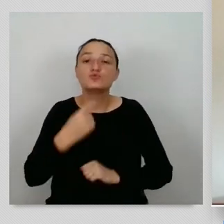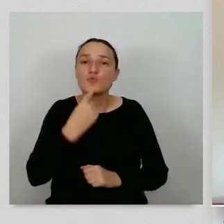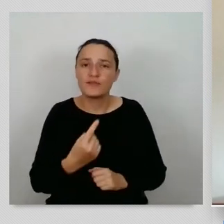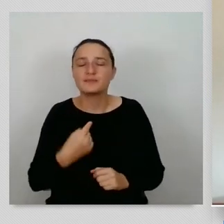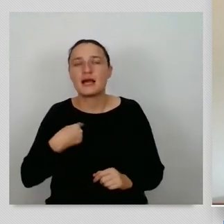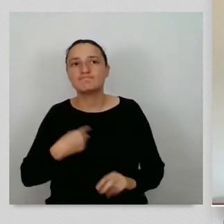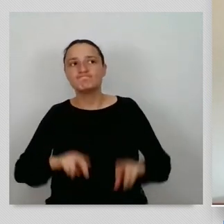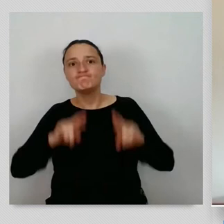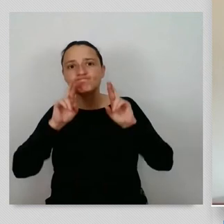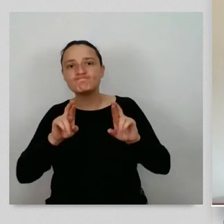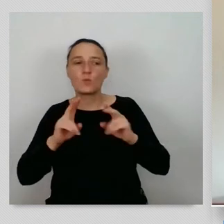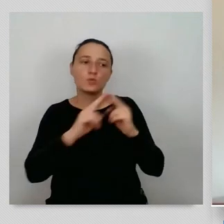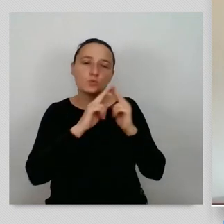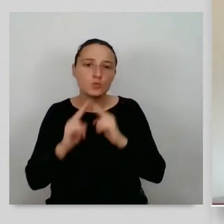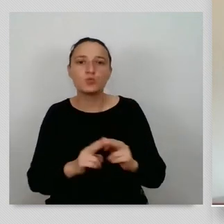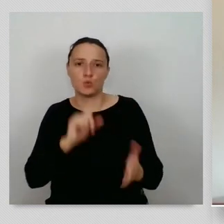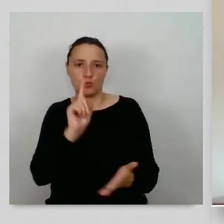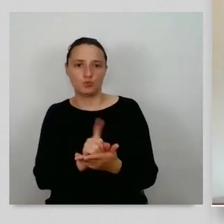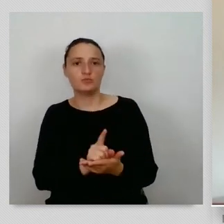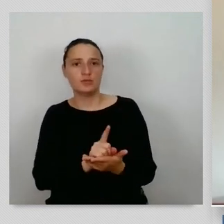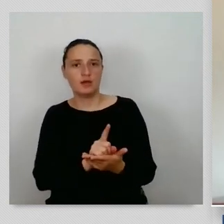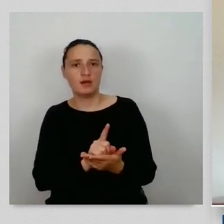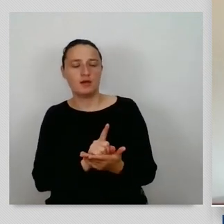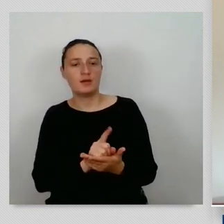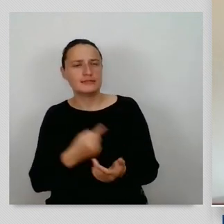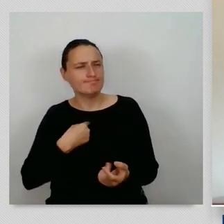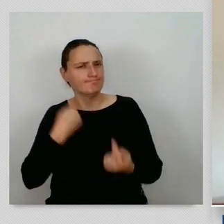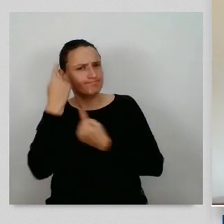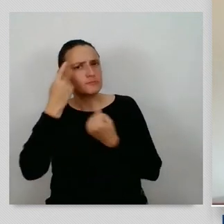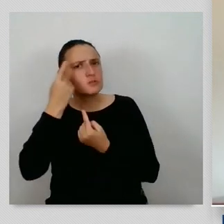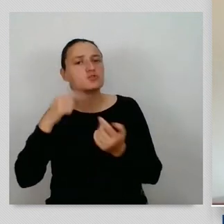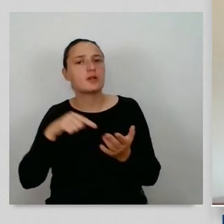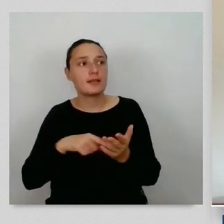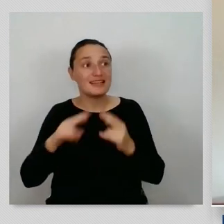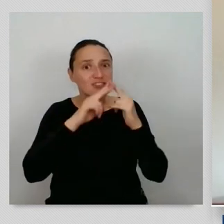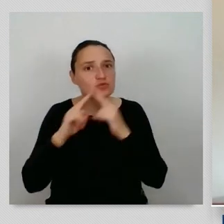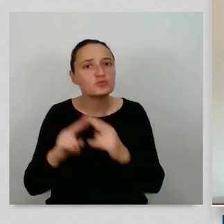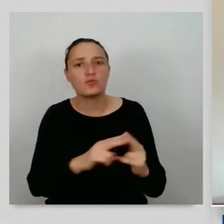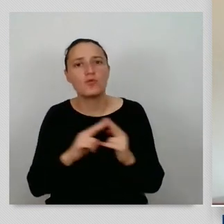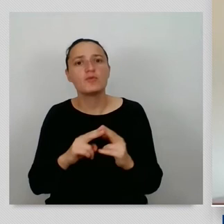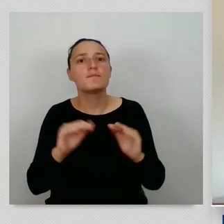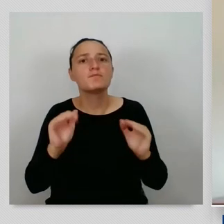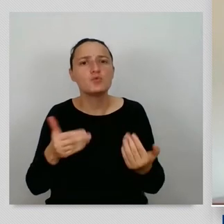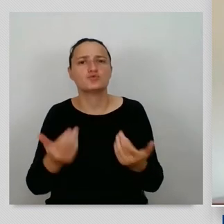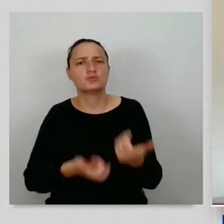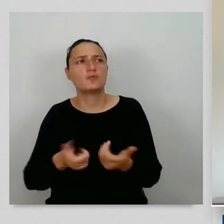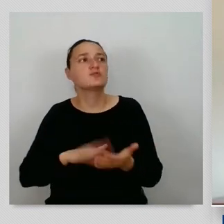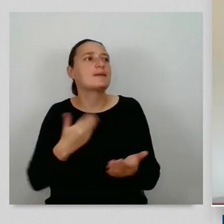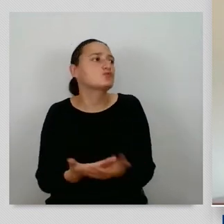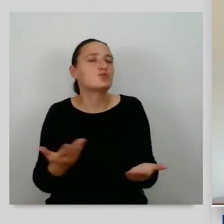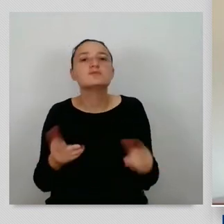jest możliwy konsensus i wydaje mi się, że taki konsensus może być na przykład, jeżeli chodzi o